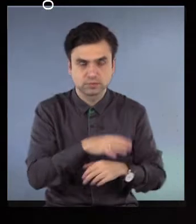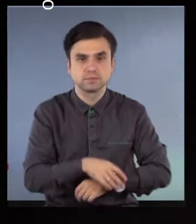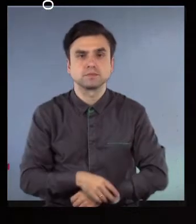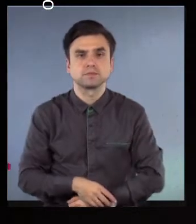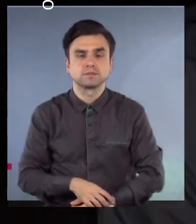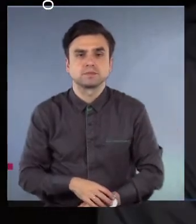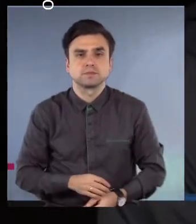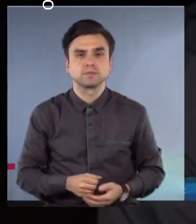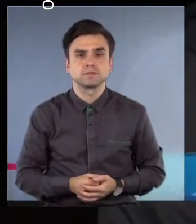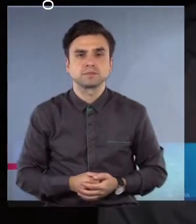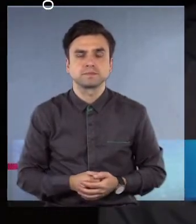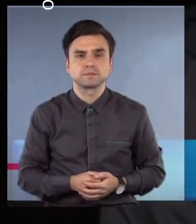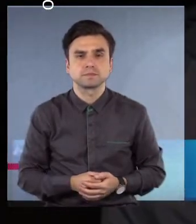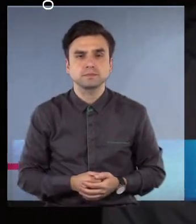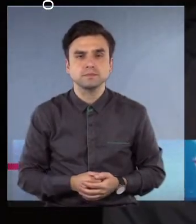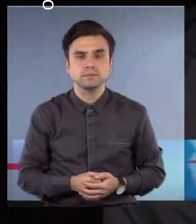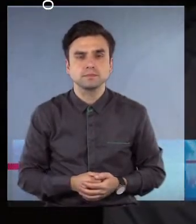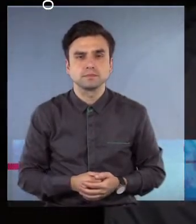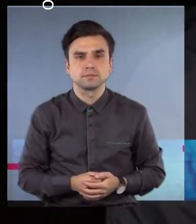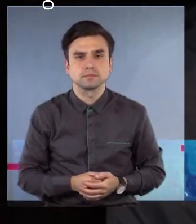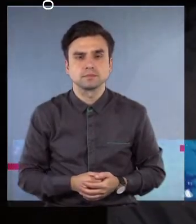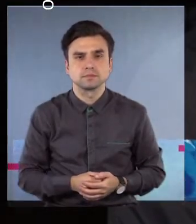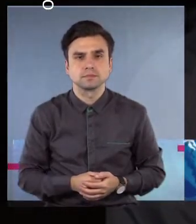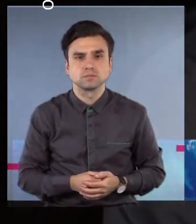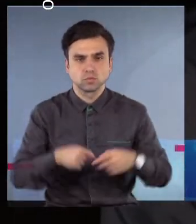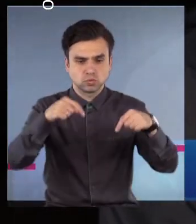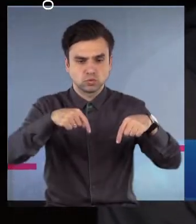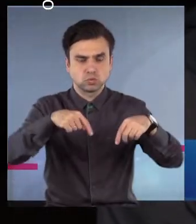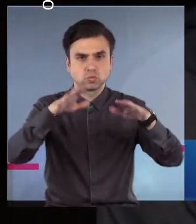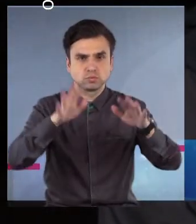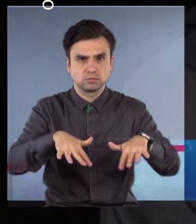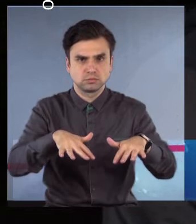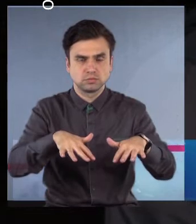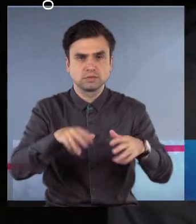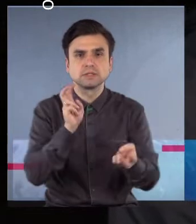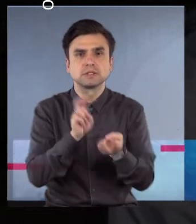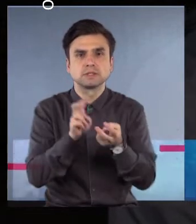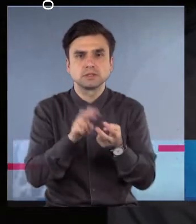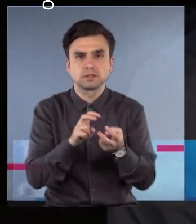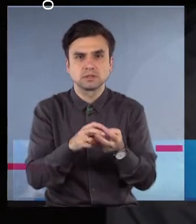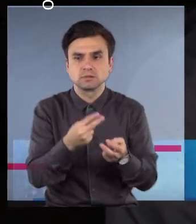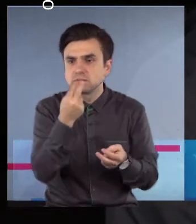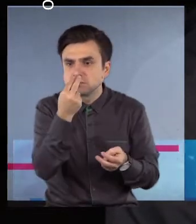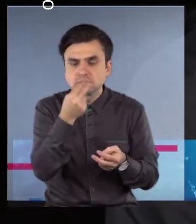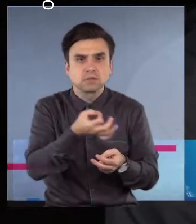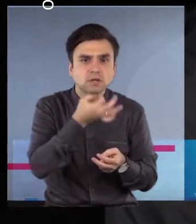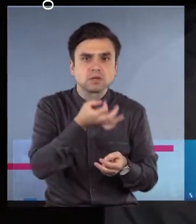міста. Так як в даній локації дуже багато, так сказати, магнітів, це і